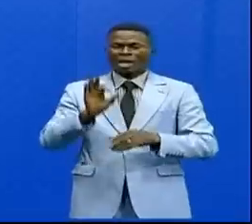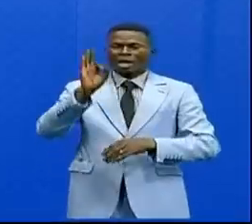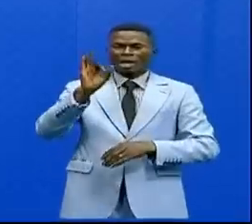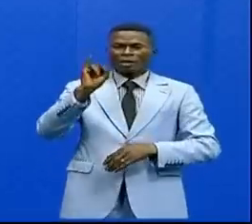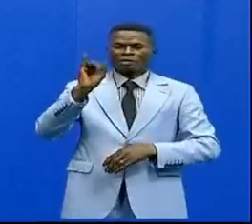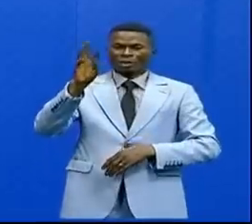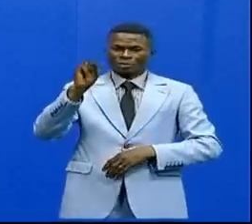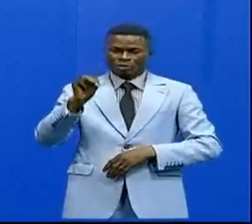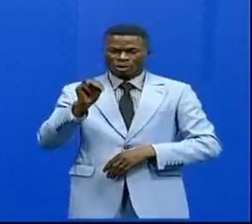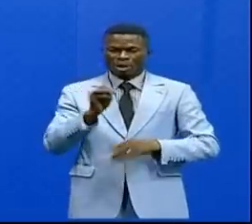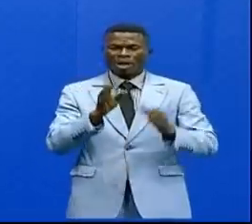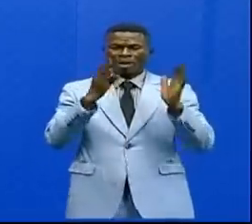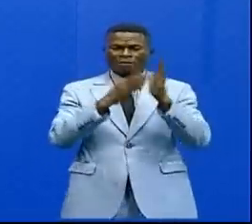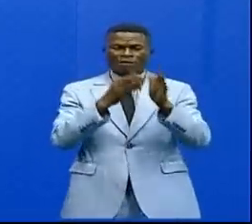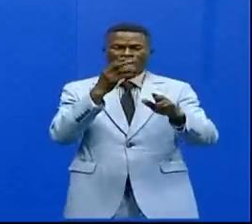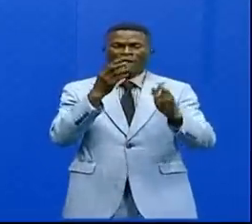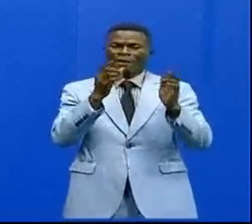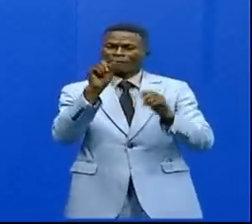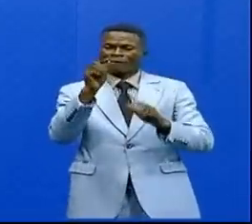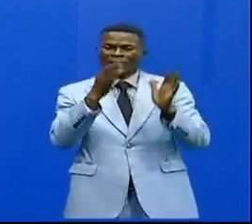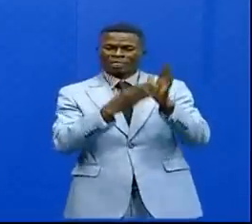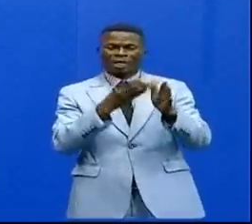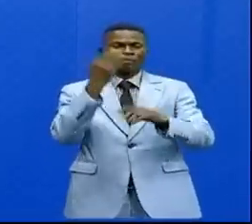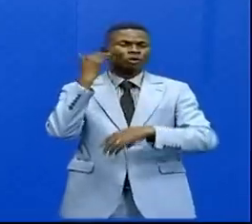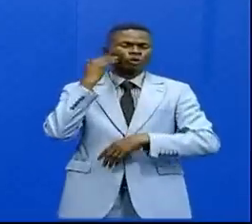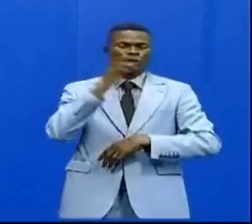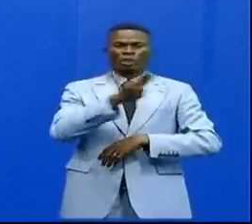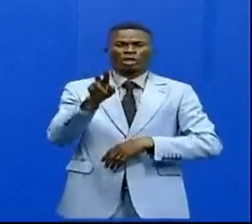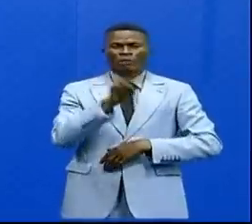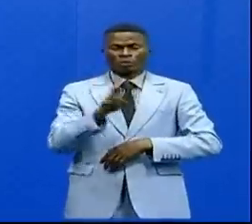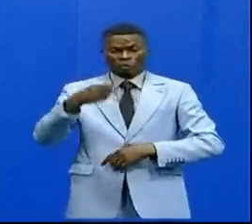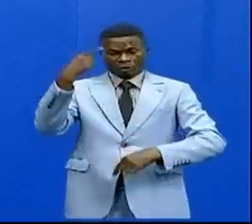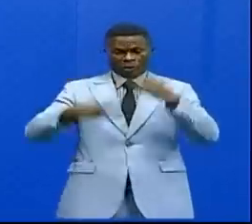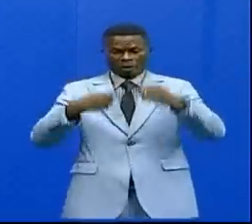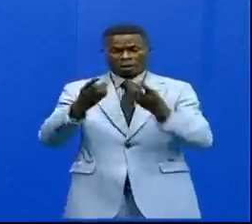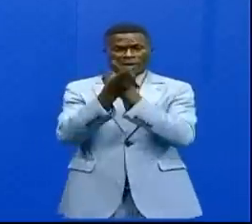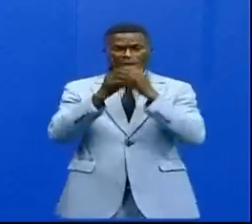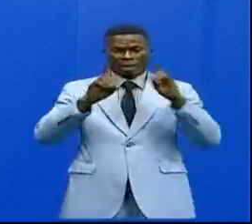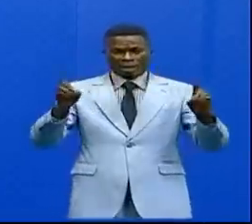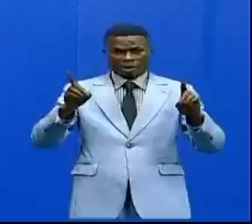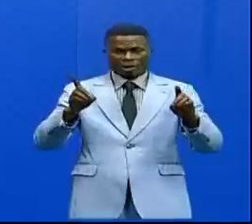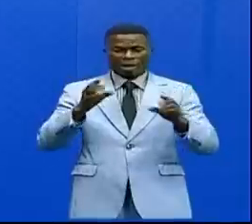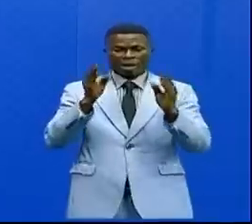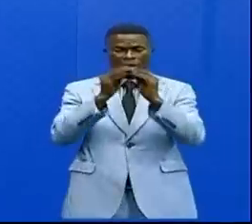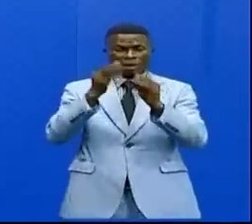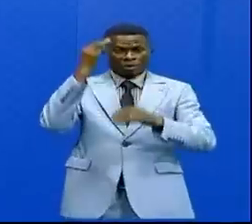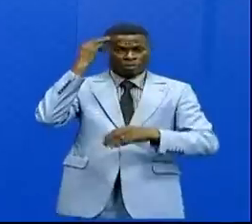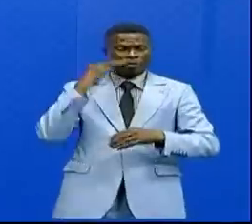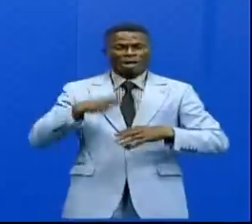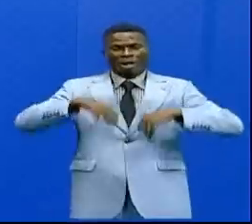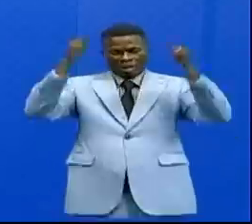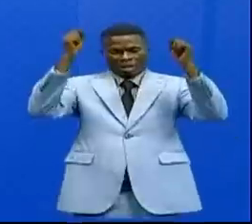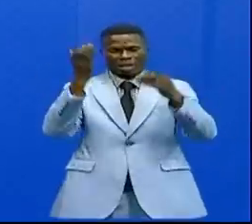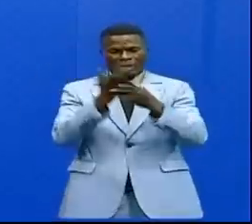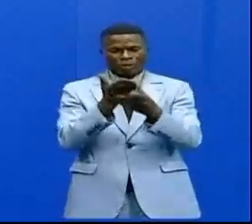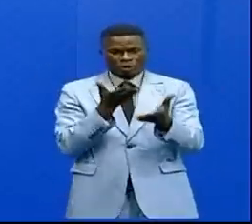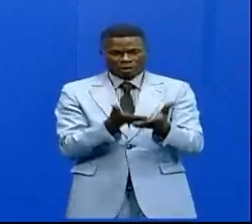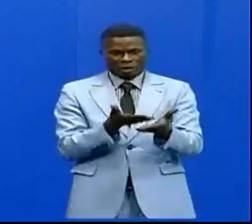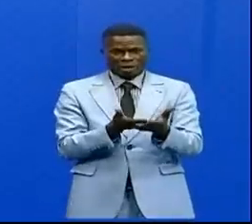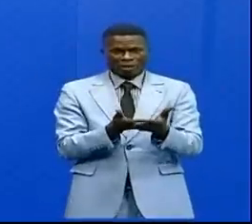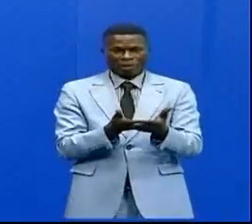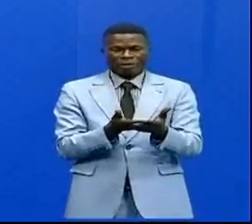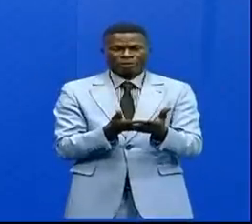prévu le 29 juin 2022. Après débat et délibération, le conseil a adopté ces dossiers.